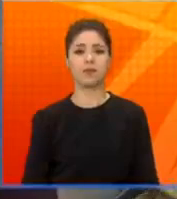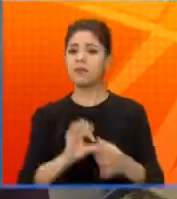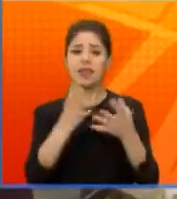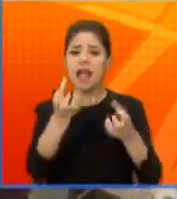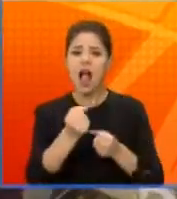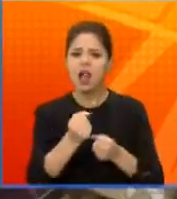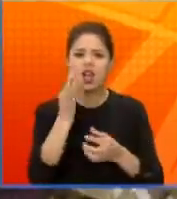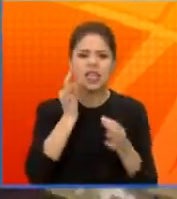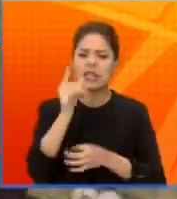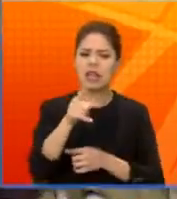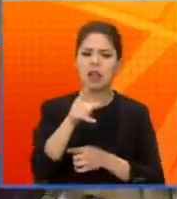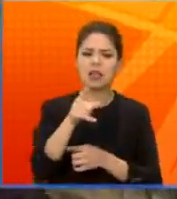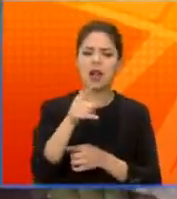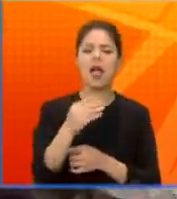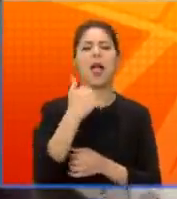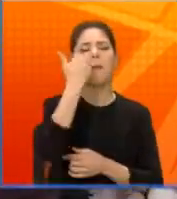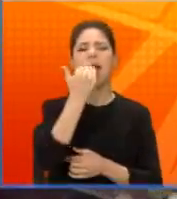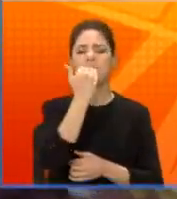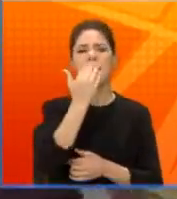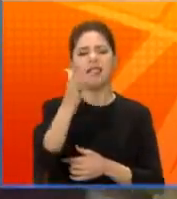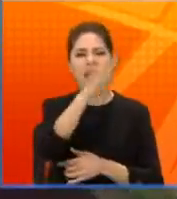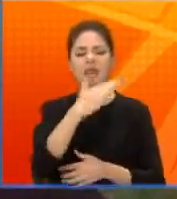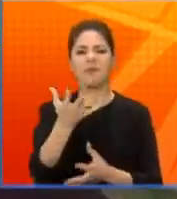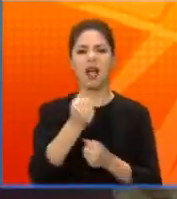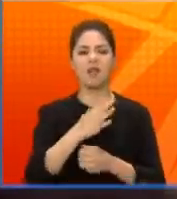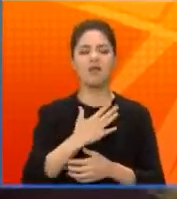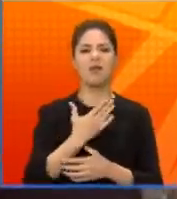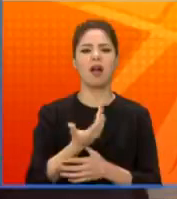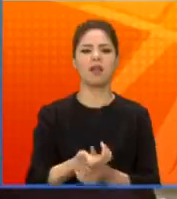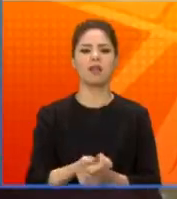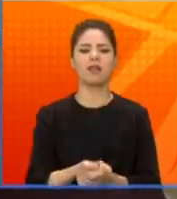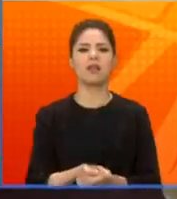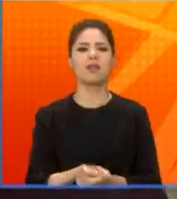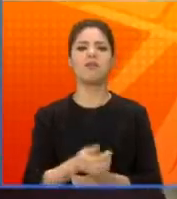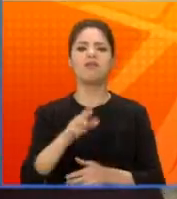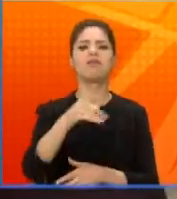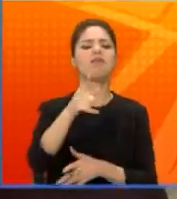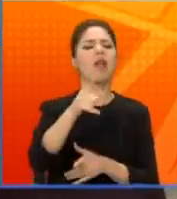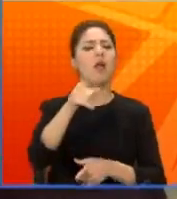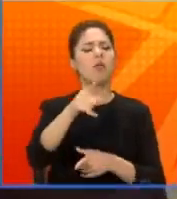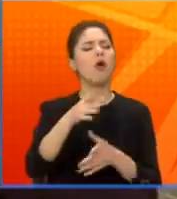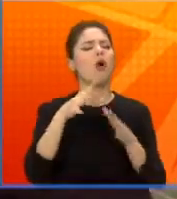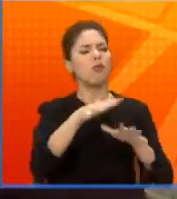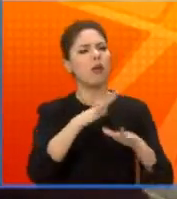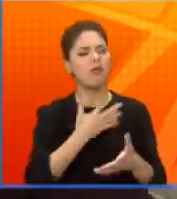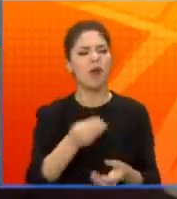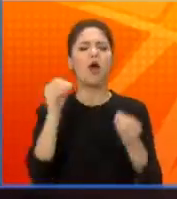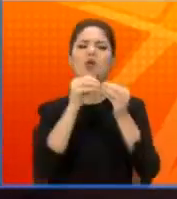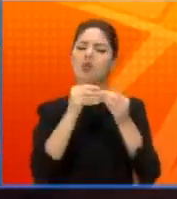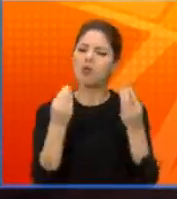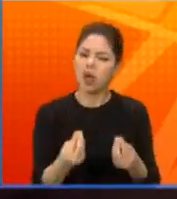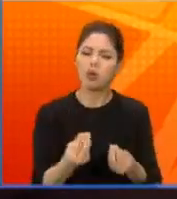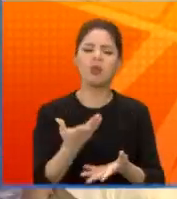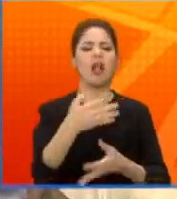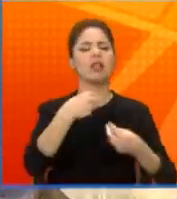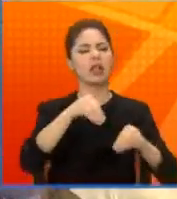En çok şu an beyaz peynir gidiyor, taze kaşar gidiyor, bu tür ürünler gidiyor hafif olduğu için. Yumurta satışımız güzel,